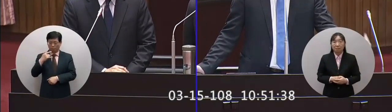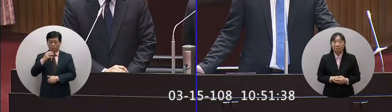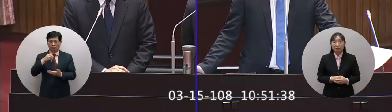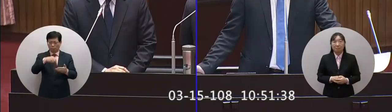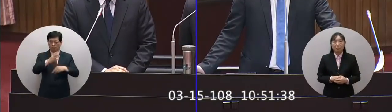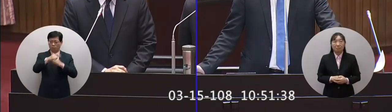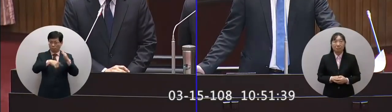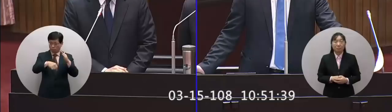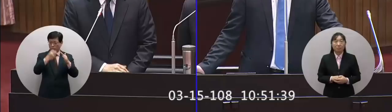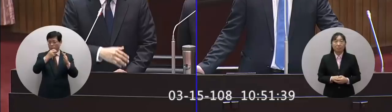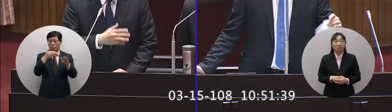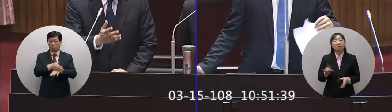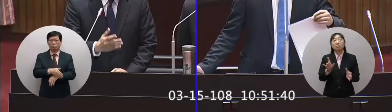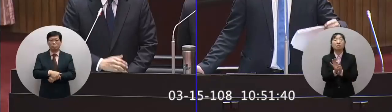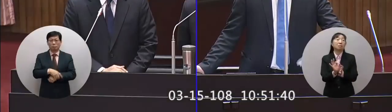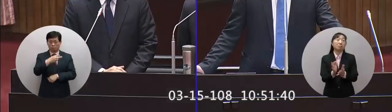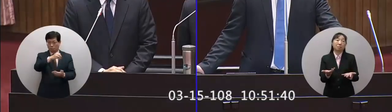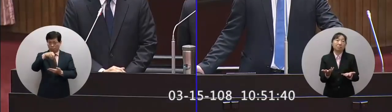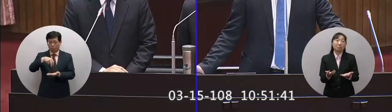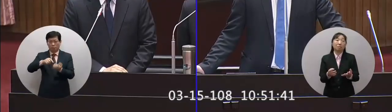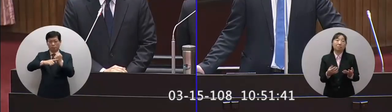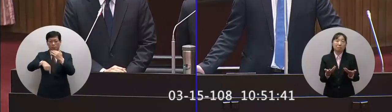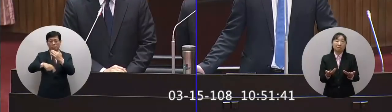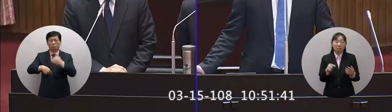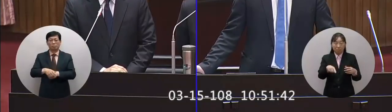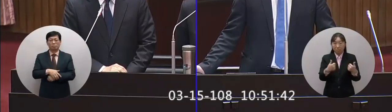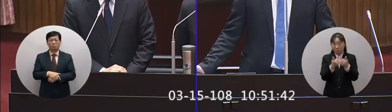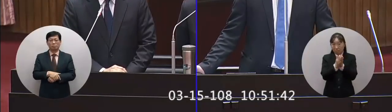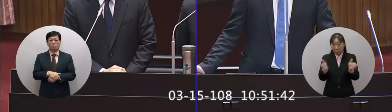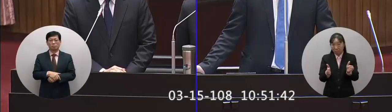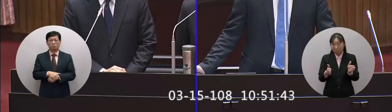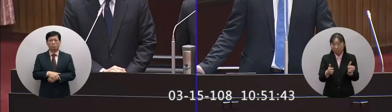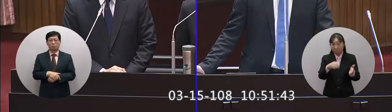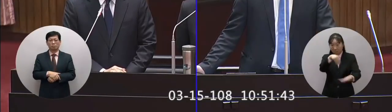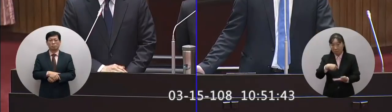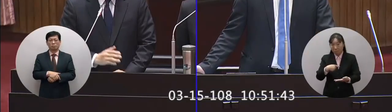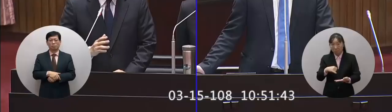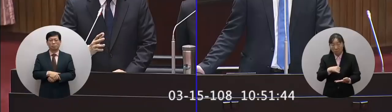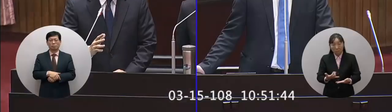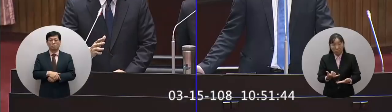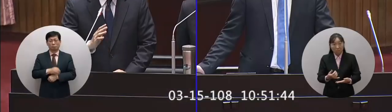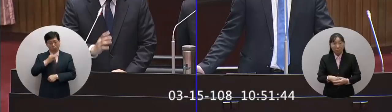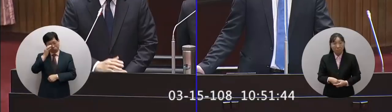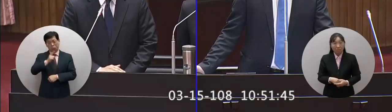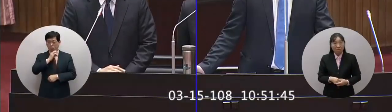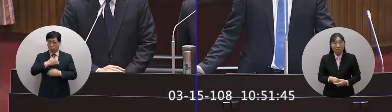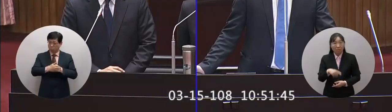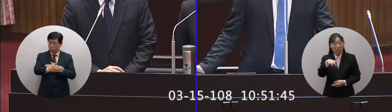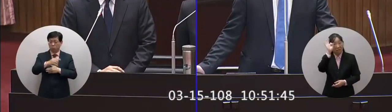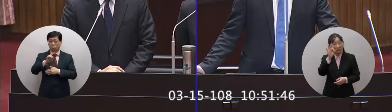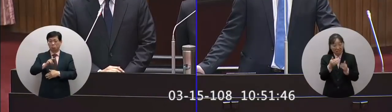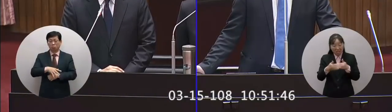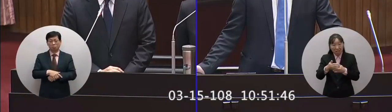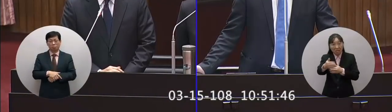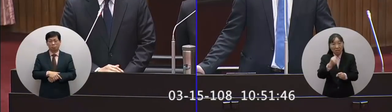到行政院审核。 没有关系啊。所以呢，这个会期送来有没有问题？ 那要看进度，我们已经 那要看进